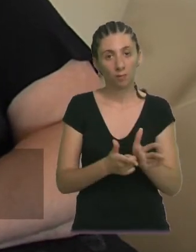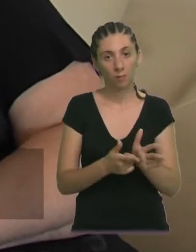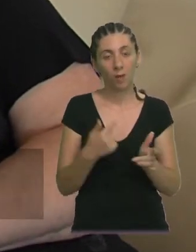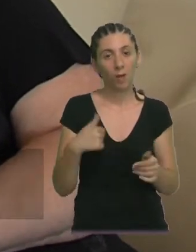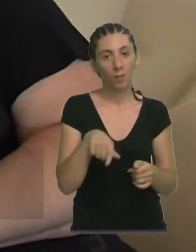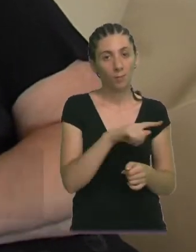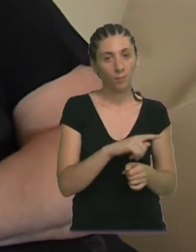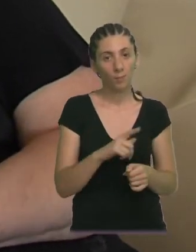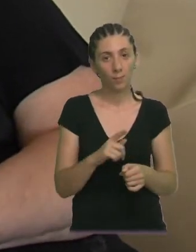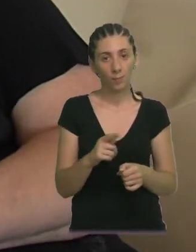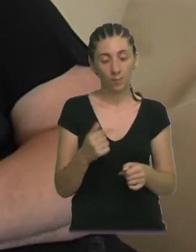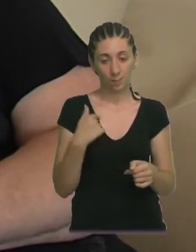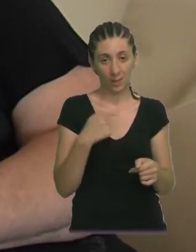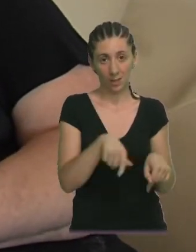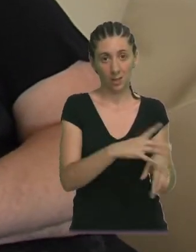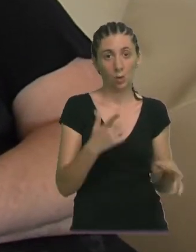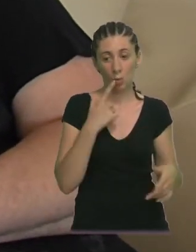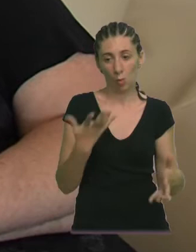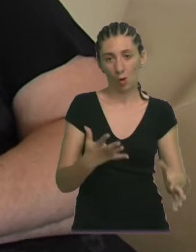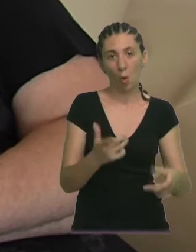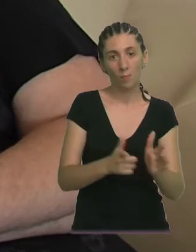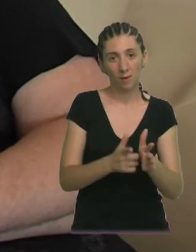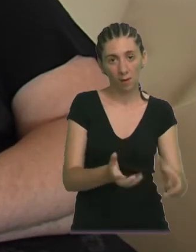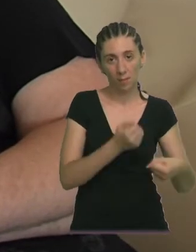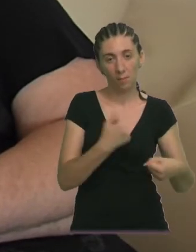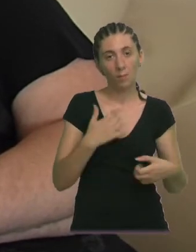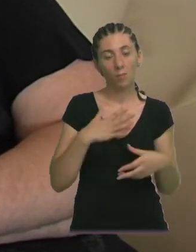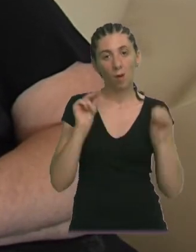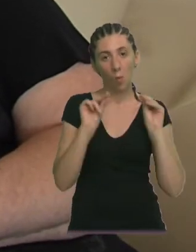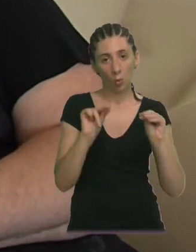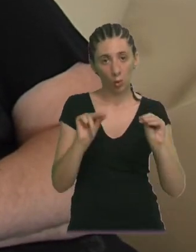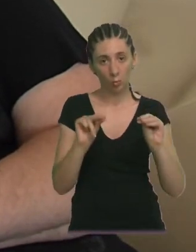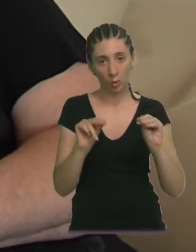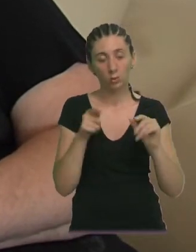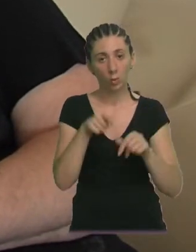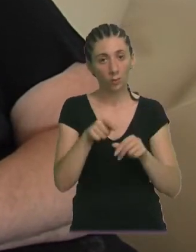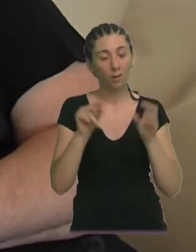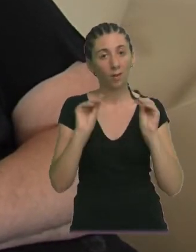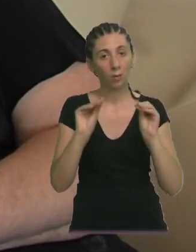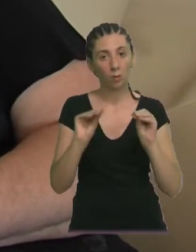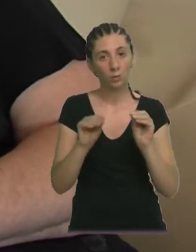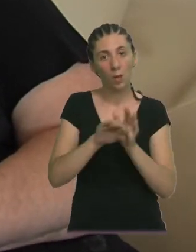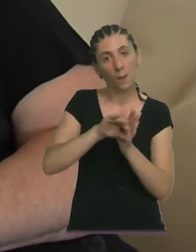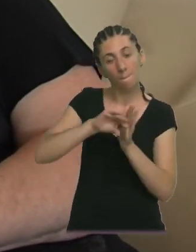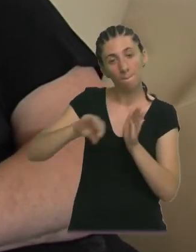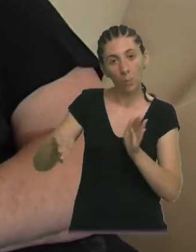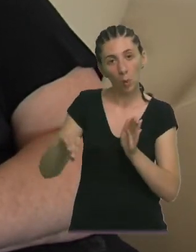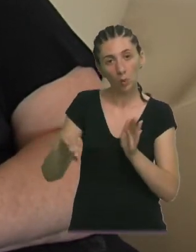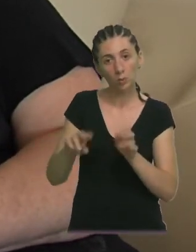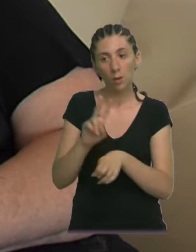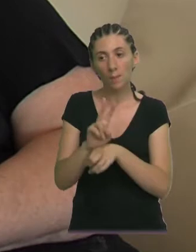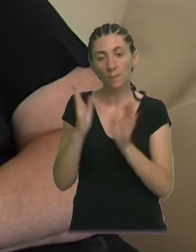mi moramo, mi udomitelji imamo edukacije i na tim edukacijama posebno se